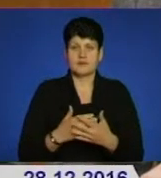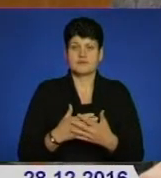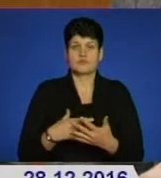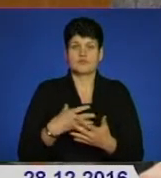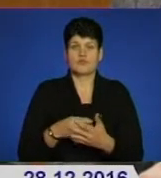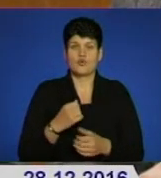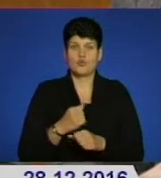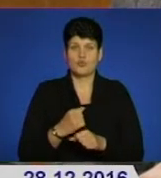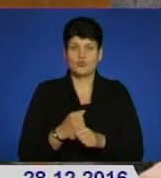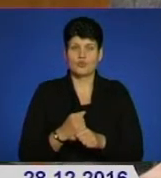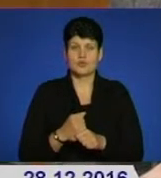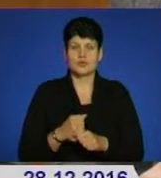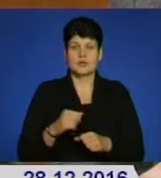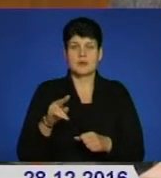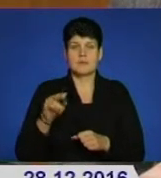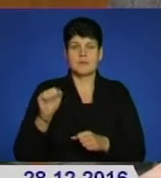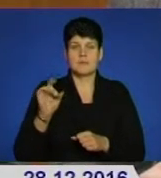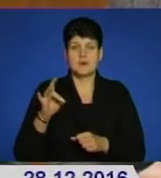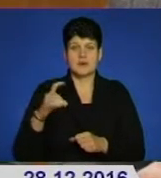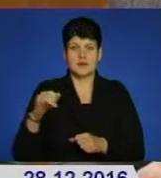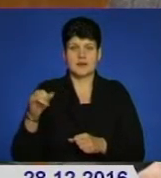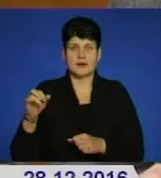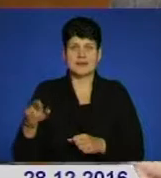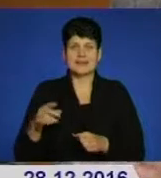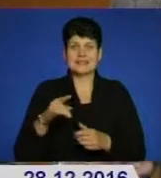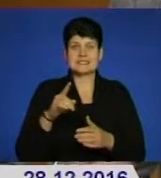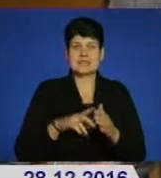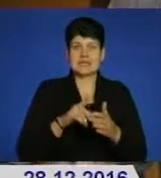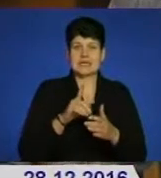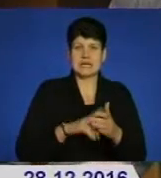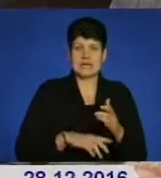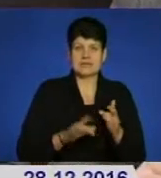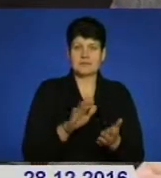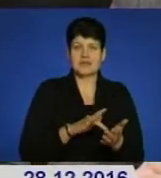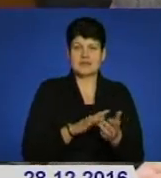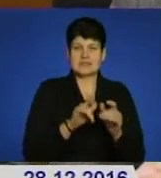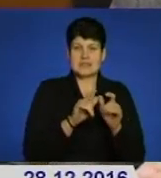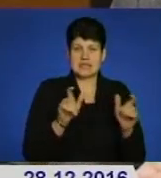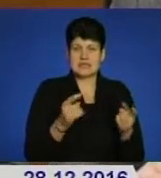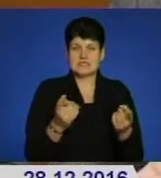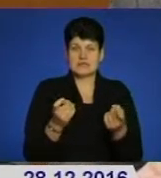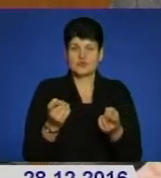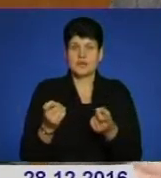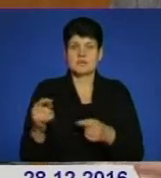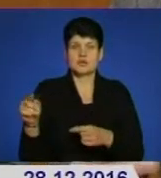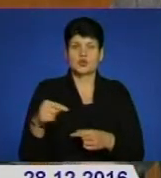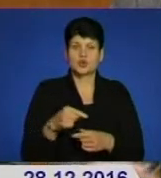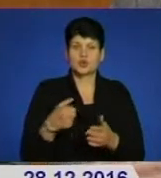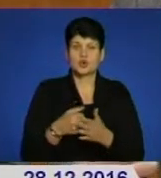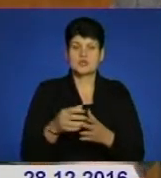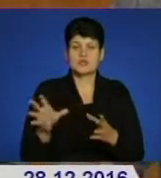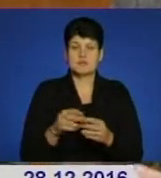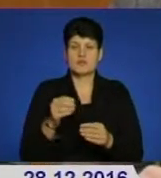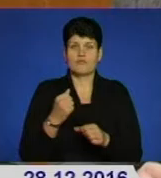свою роботу і з єпархіальними управліннями, і з релігійними центрами. Залучаємо їх до співпраці, щоб